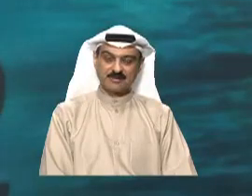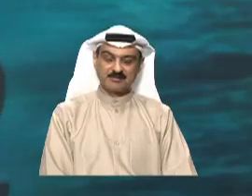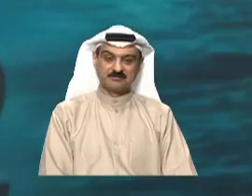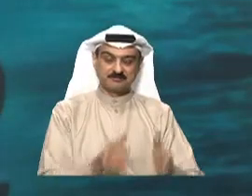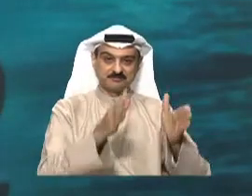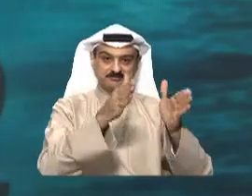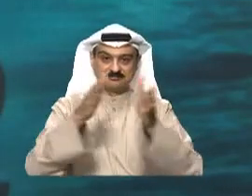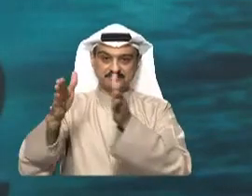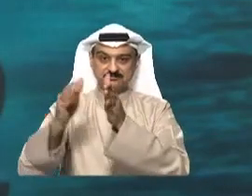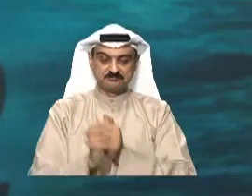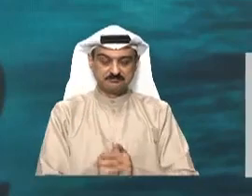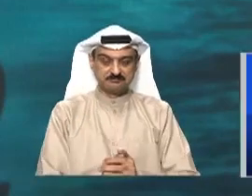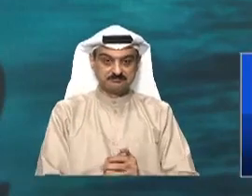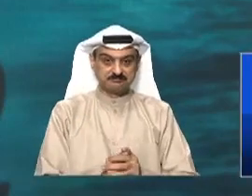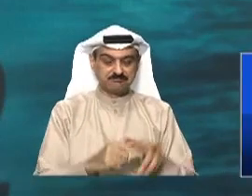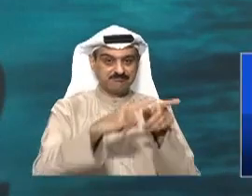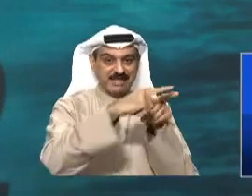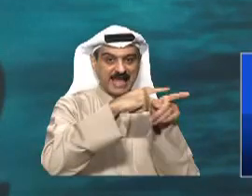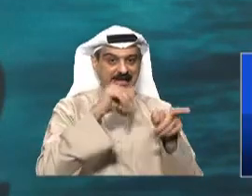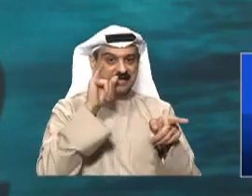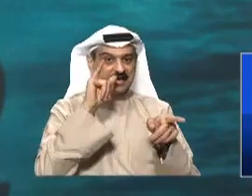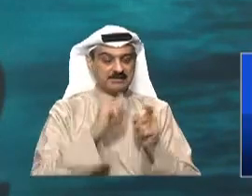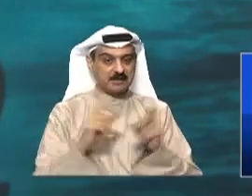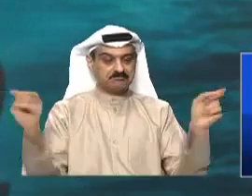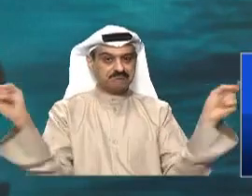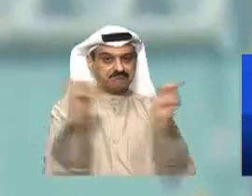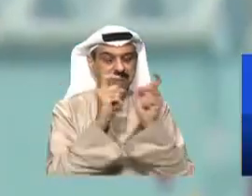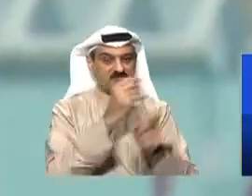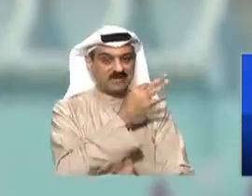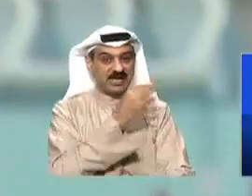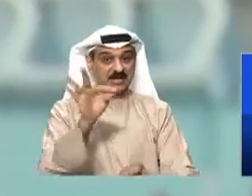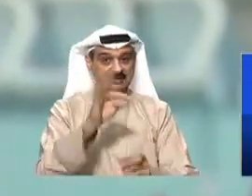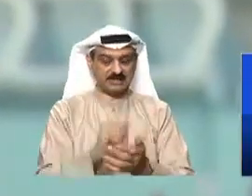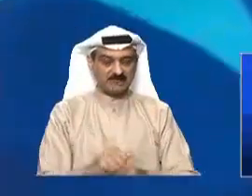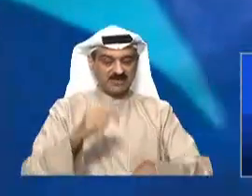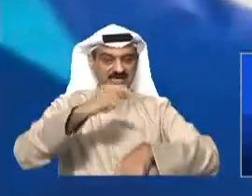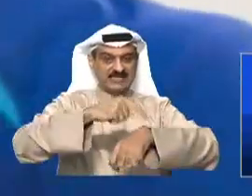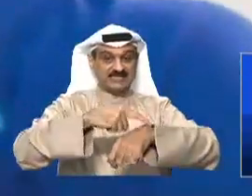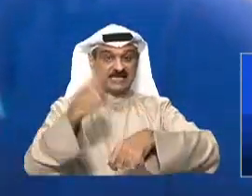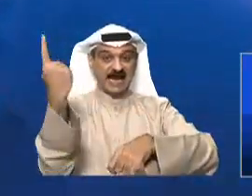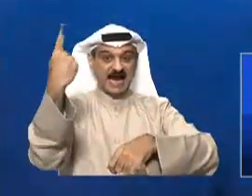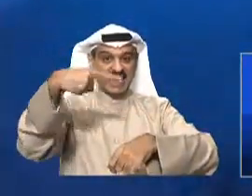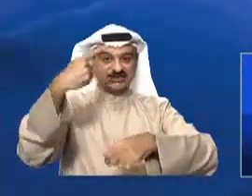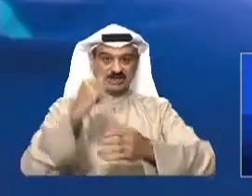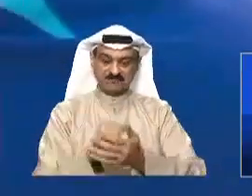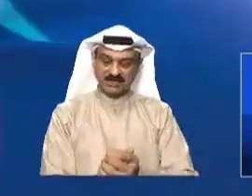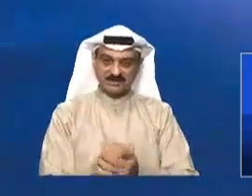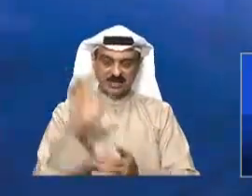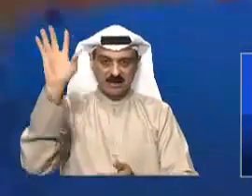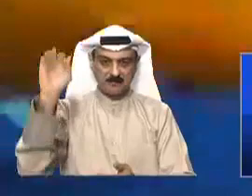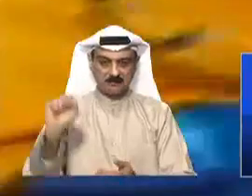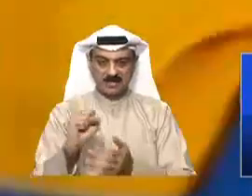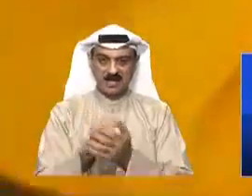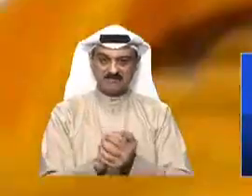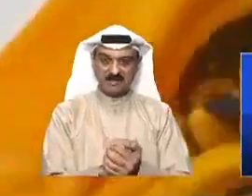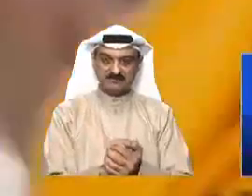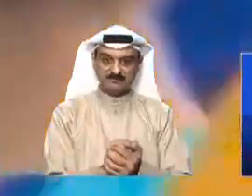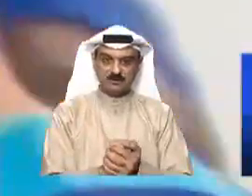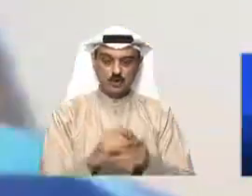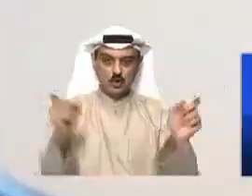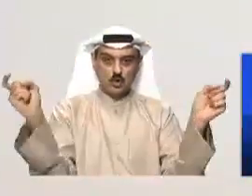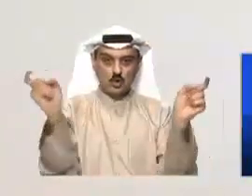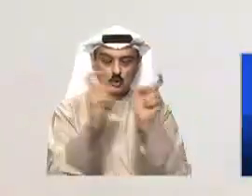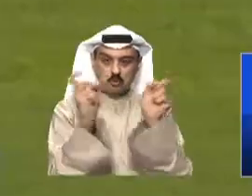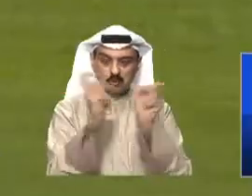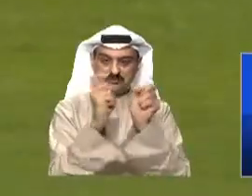يصطدم منتخب إنجلترا بنظيره المنتخب الفرنسي اليوم في تمام الساعة 10 مساء على استاد البيت ضمن منافسات